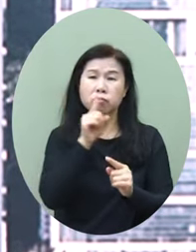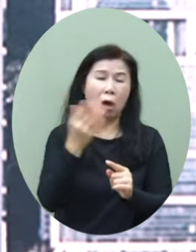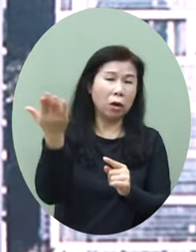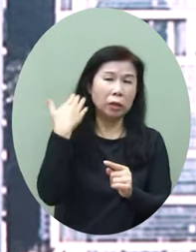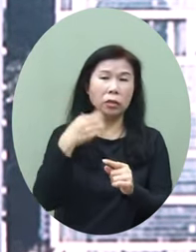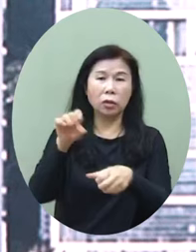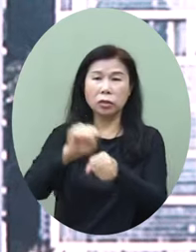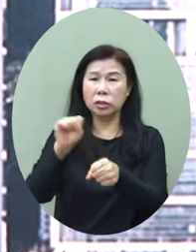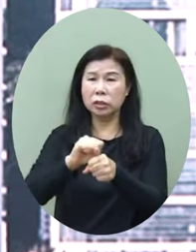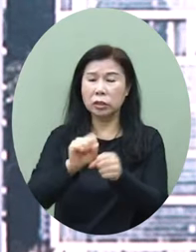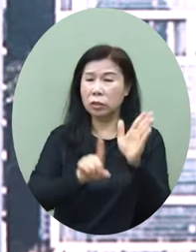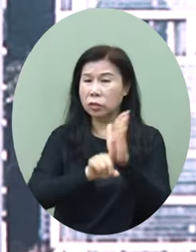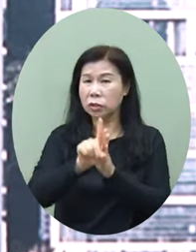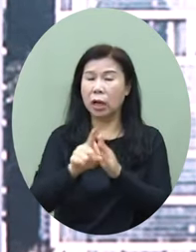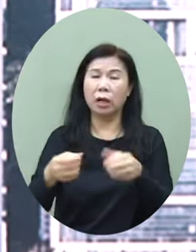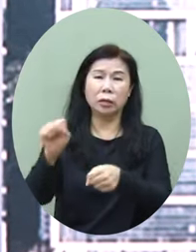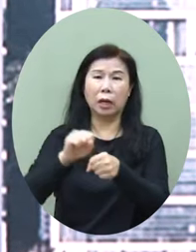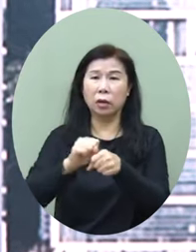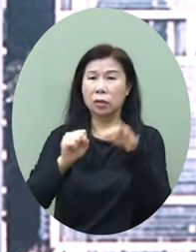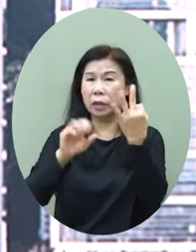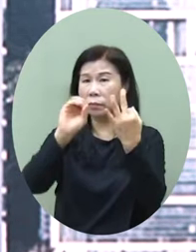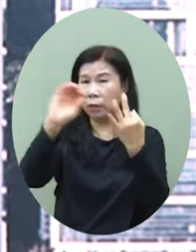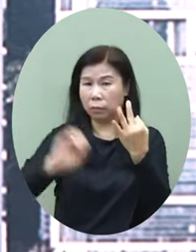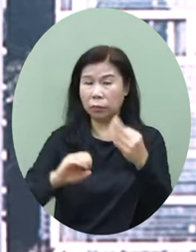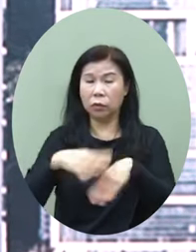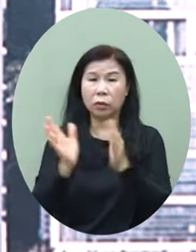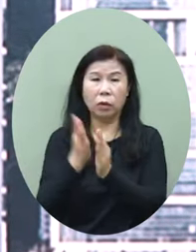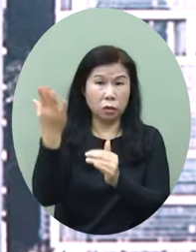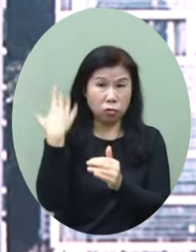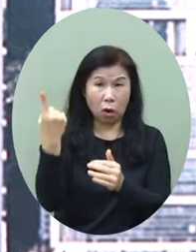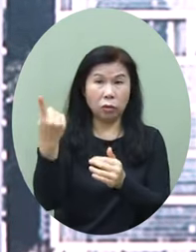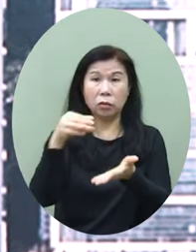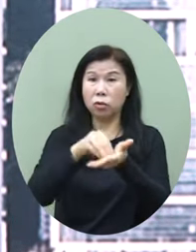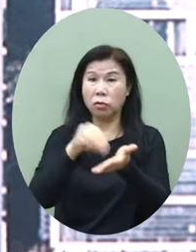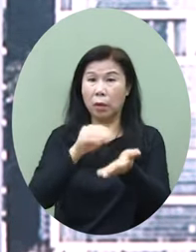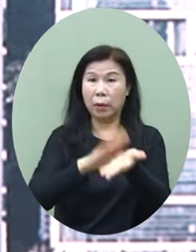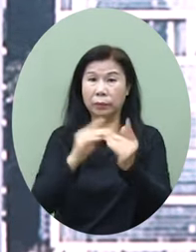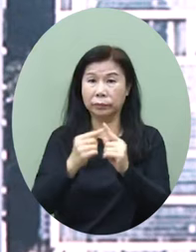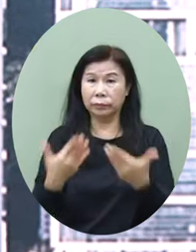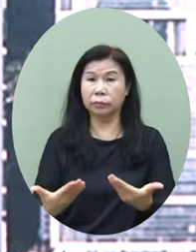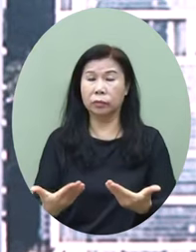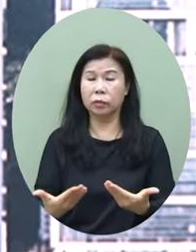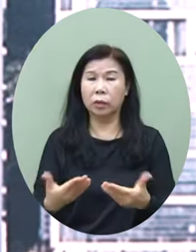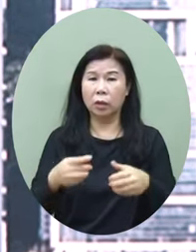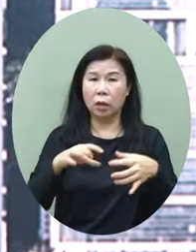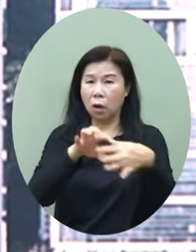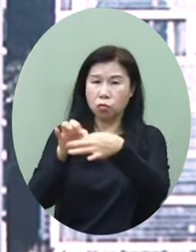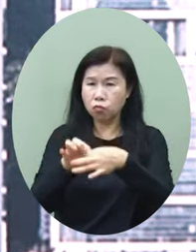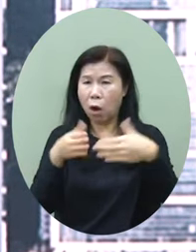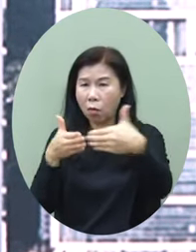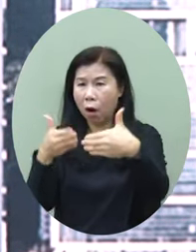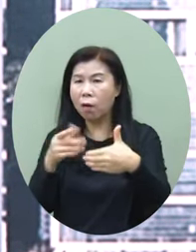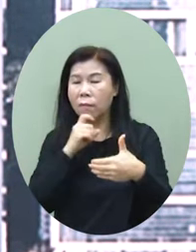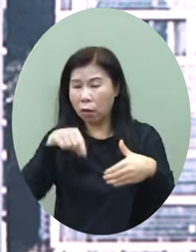多了三成比如昨天的個案亦都看到源頭未明的